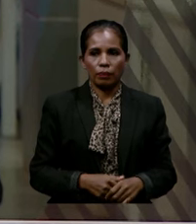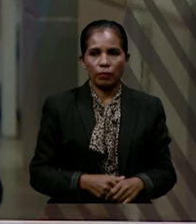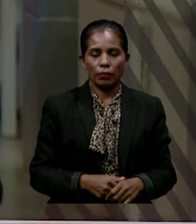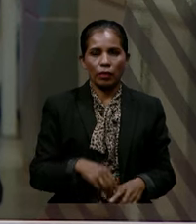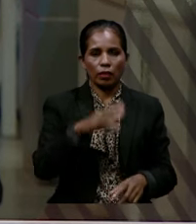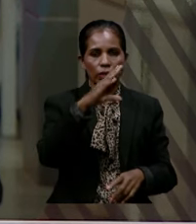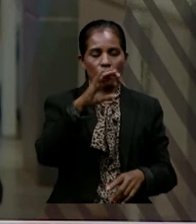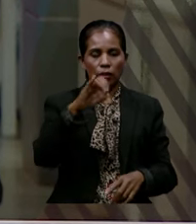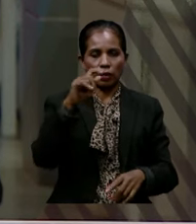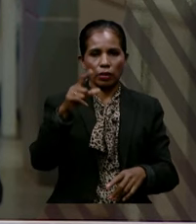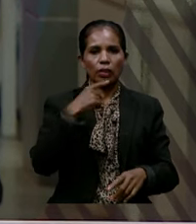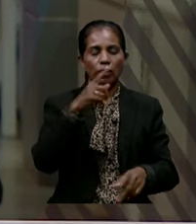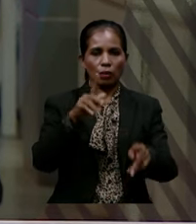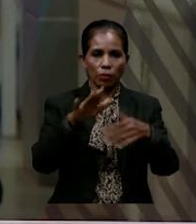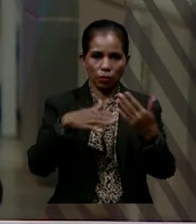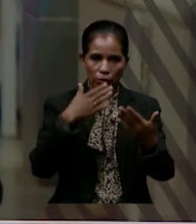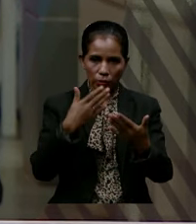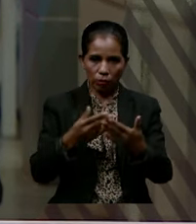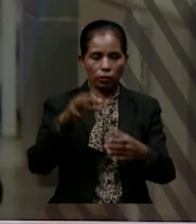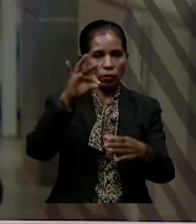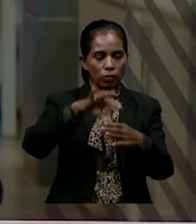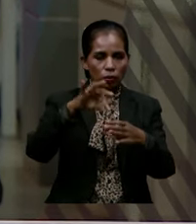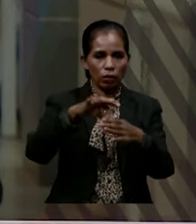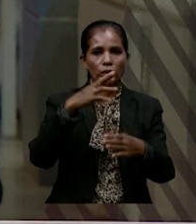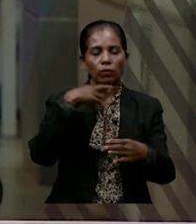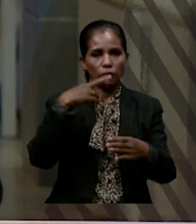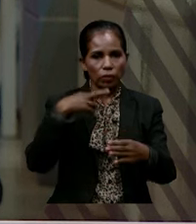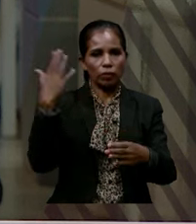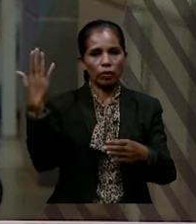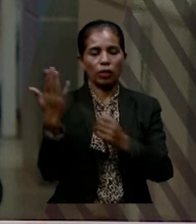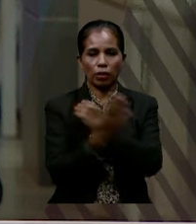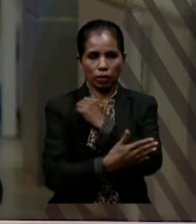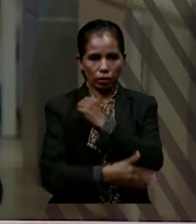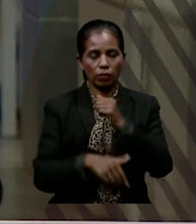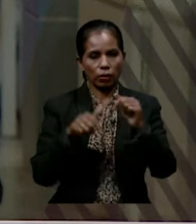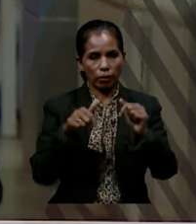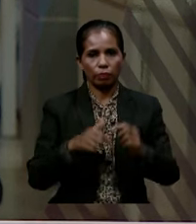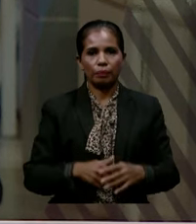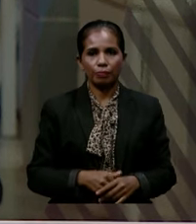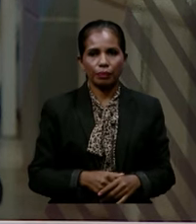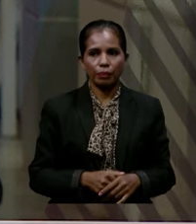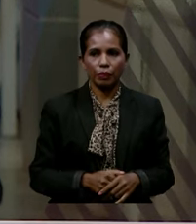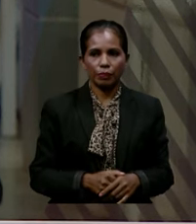se sitele incoraza na terna insira tu sai produtor fos iha relaran.